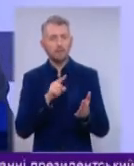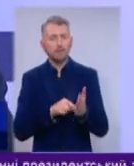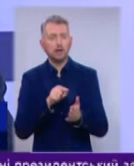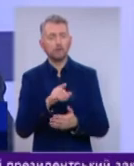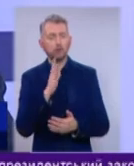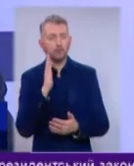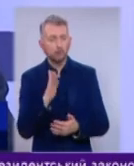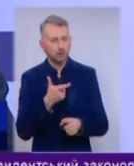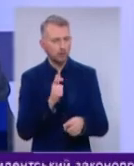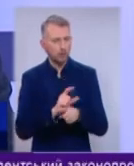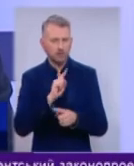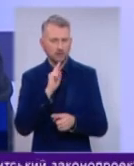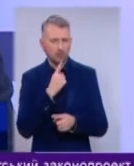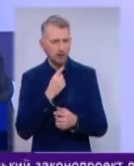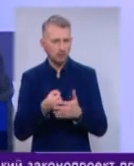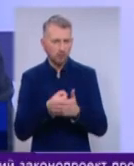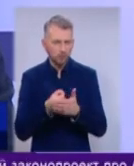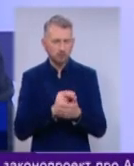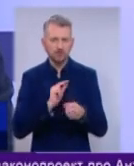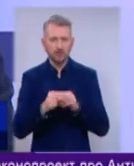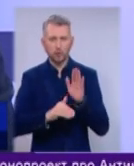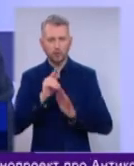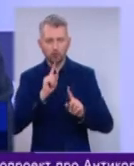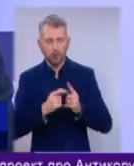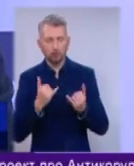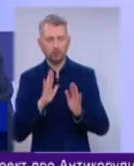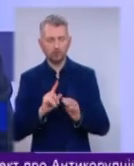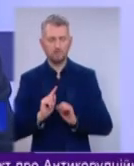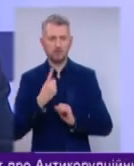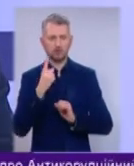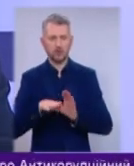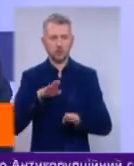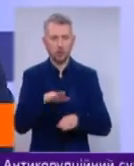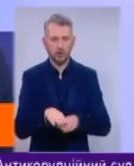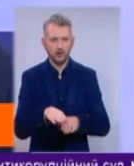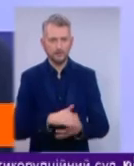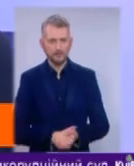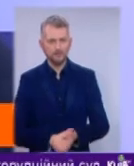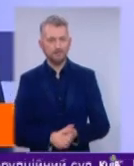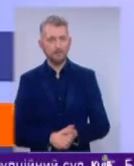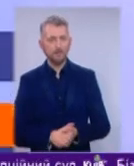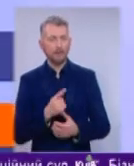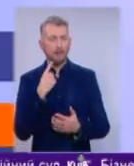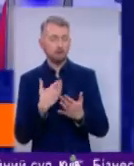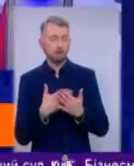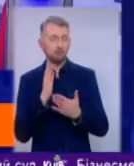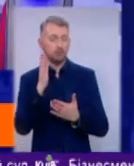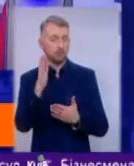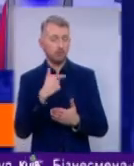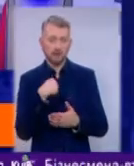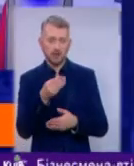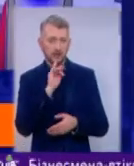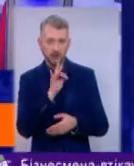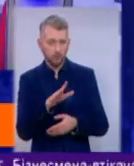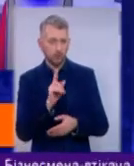буде дуже складно проходити через Верховну Раду. Сьогодні лише перший, насправді, крок. Прогнозів давати не буду,